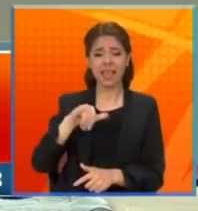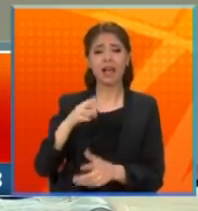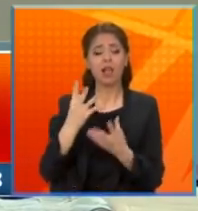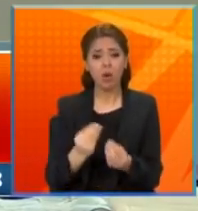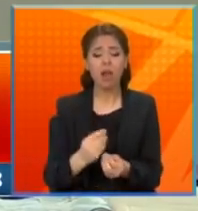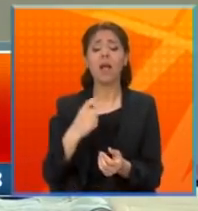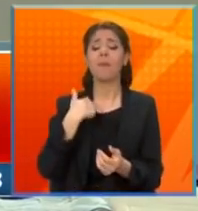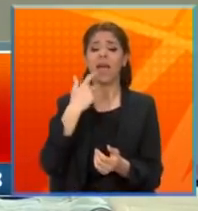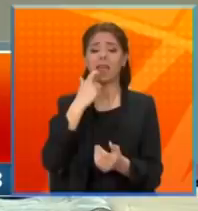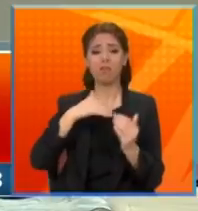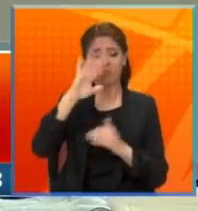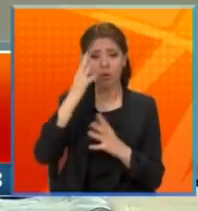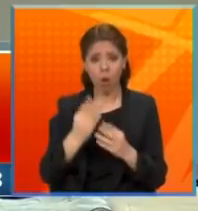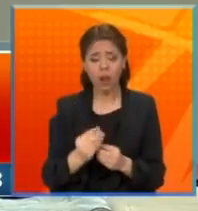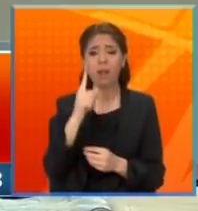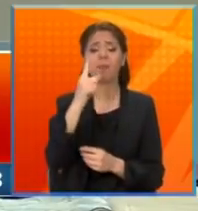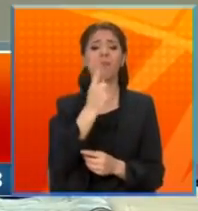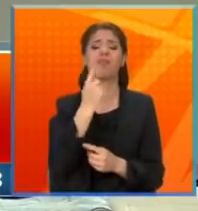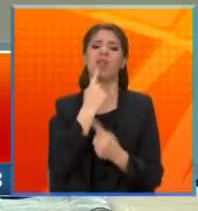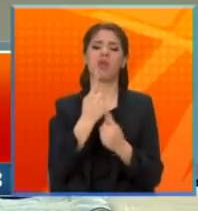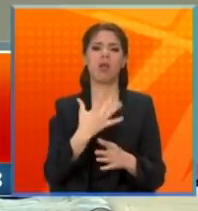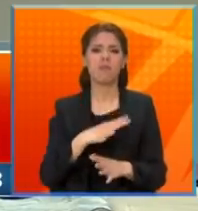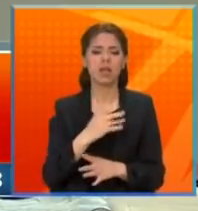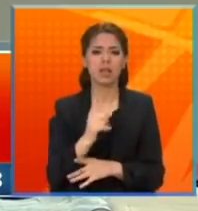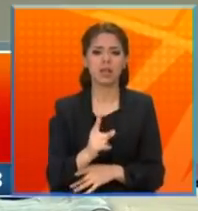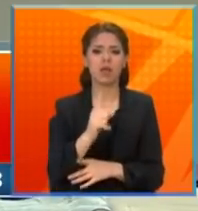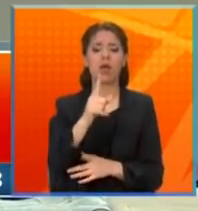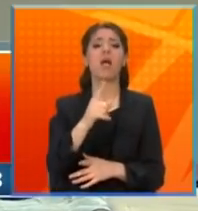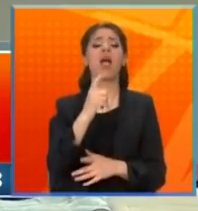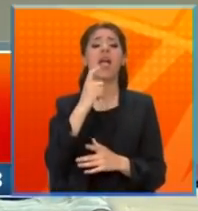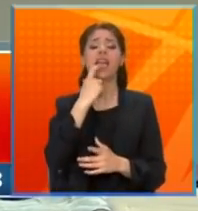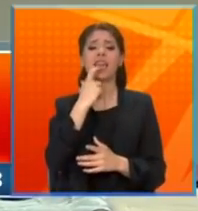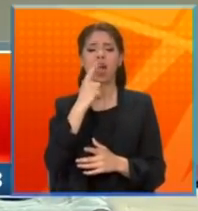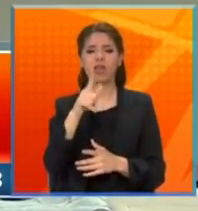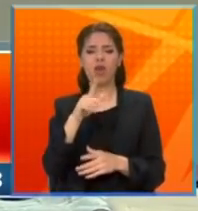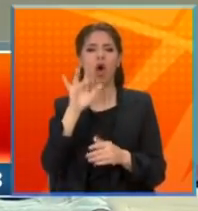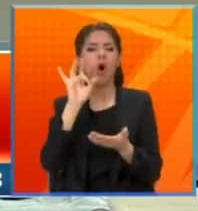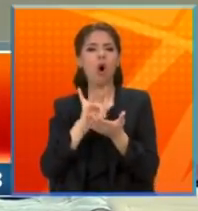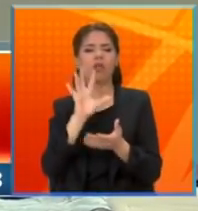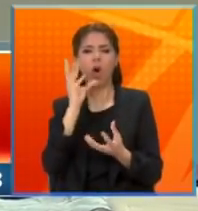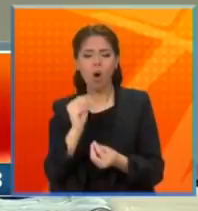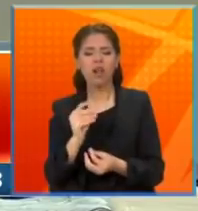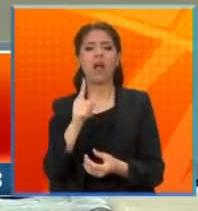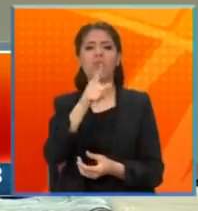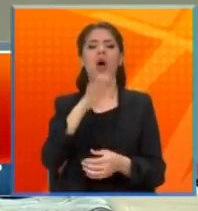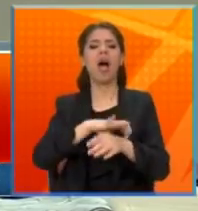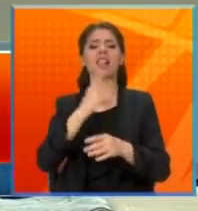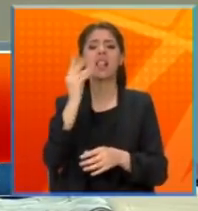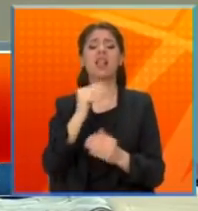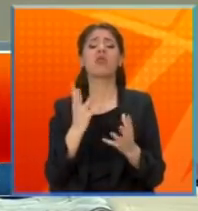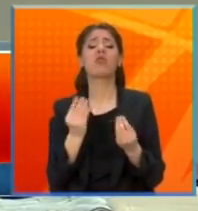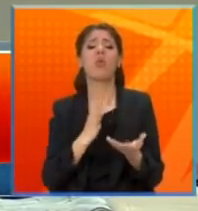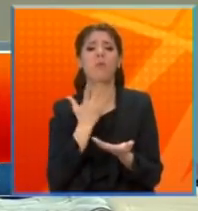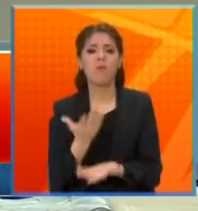de birkaç şey söyleyeceğim. Orta yaşlardaki vaka sayısı az değil. Virüs